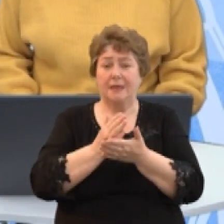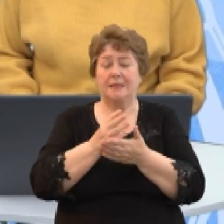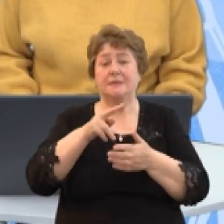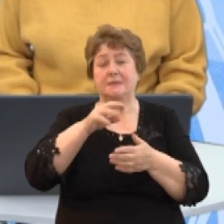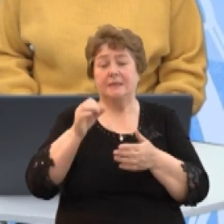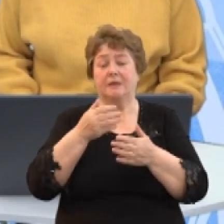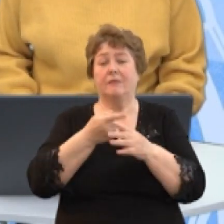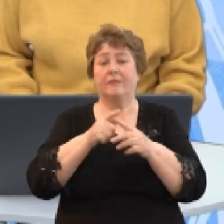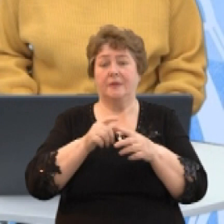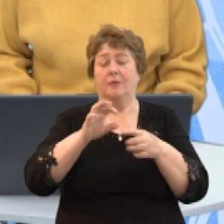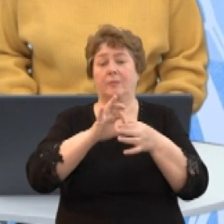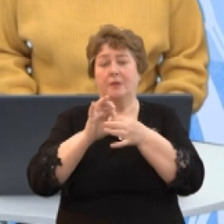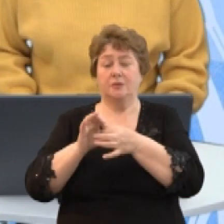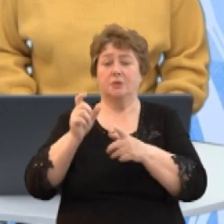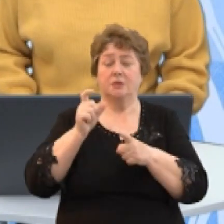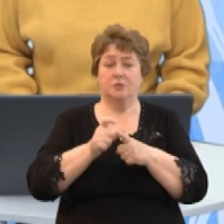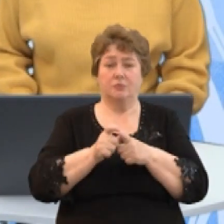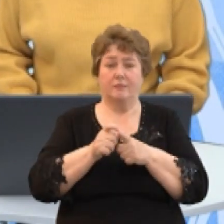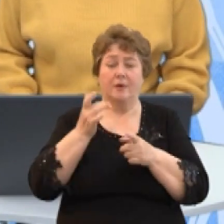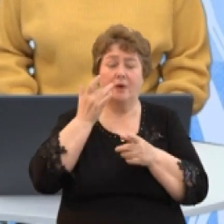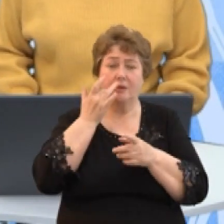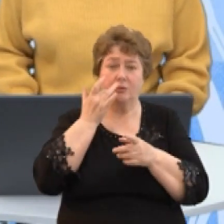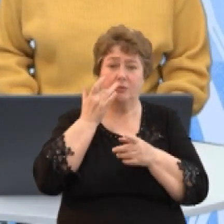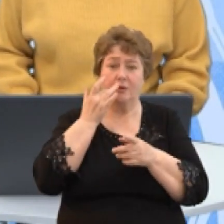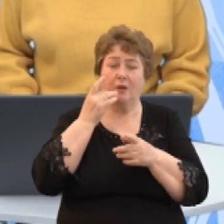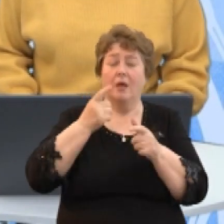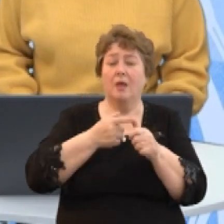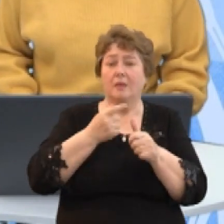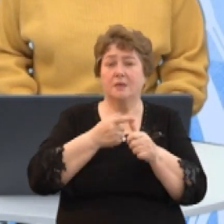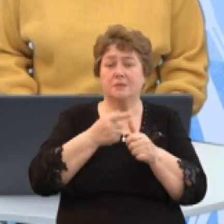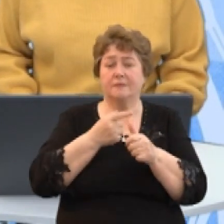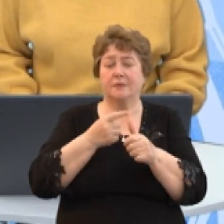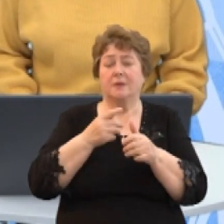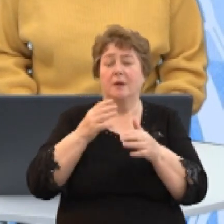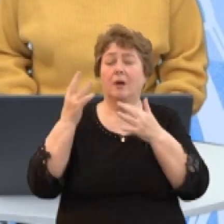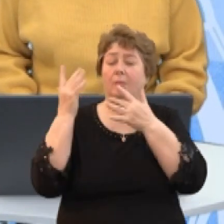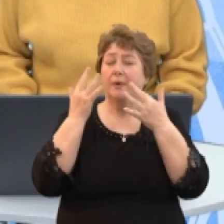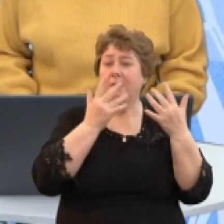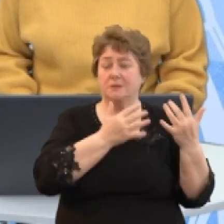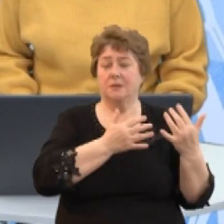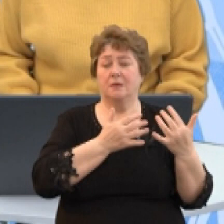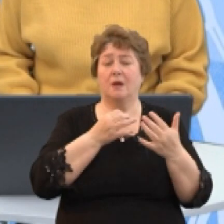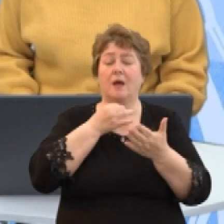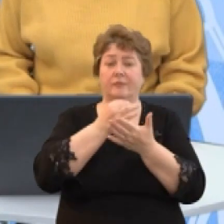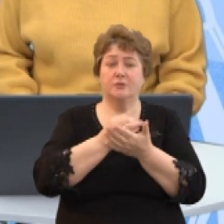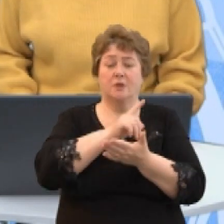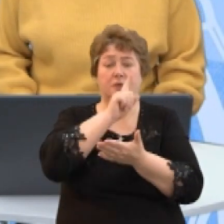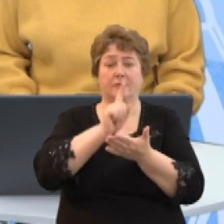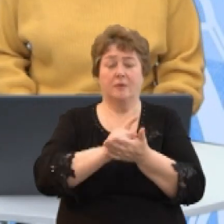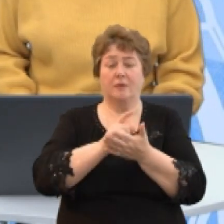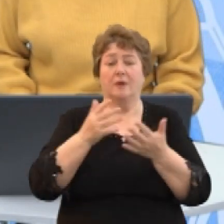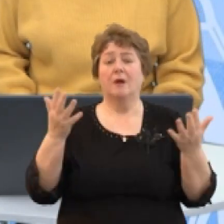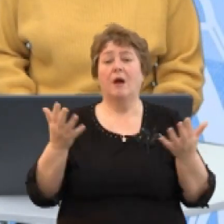предложении слово которое обозначало бы признак отвечала бы на вопрос